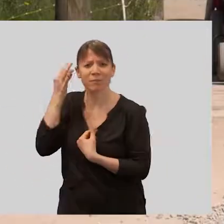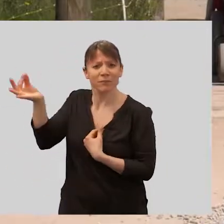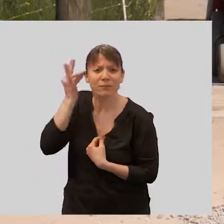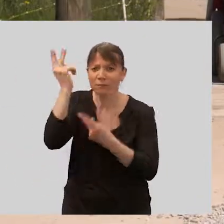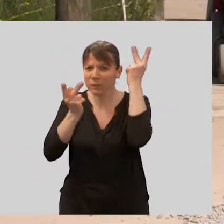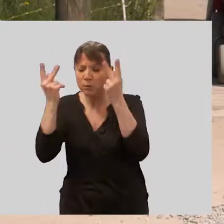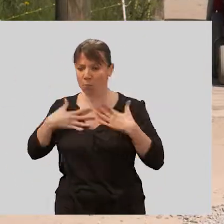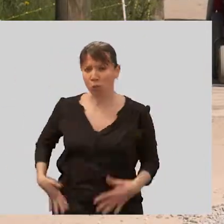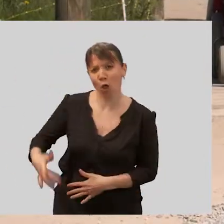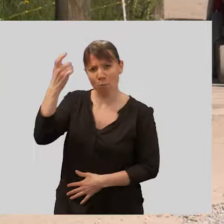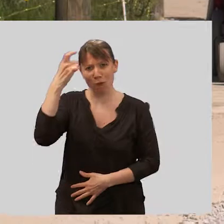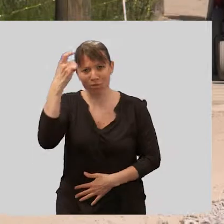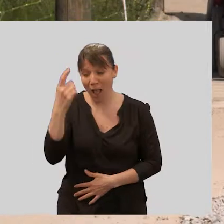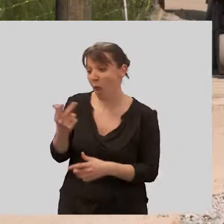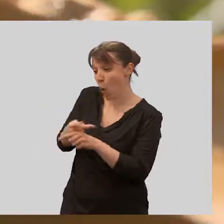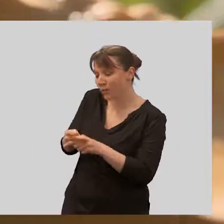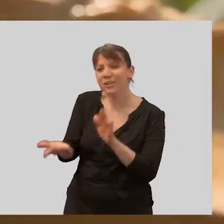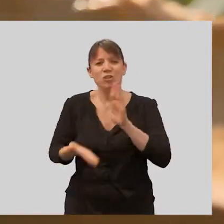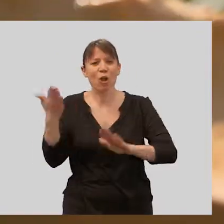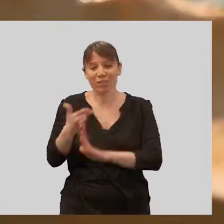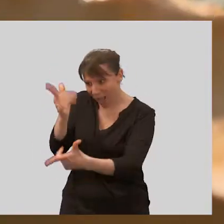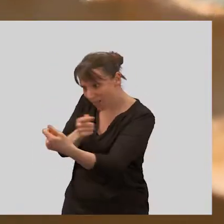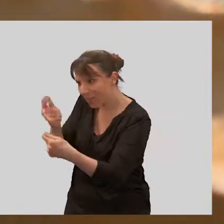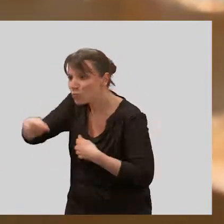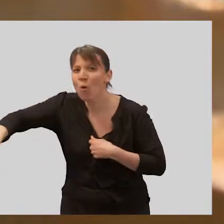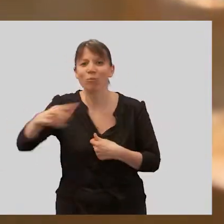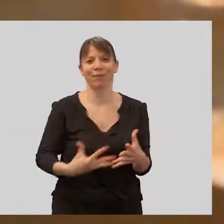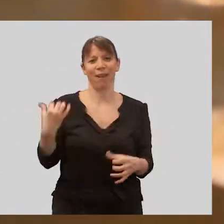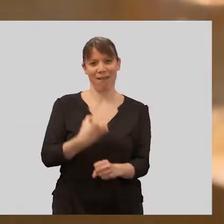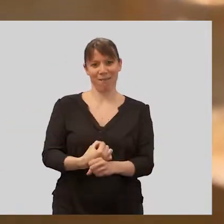différents handicaps, moteurs, mental, auditif et visuel.